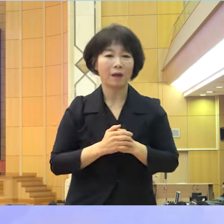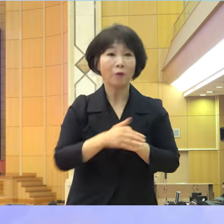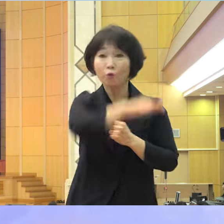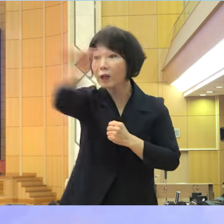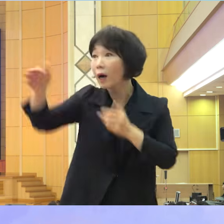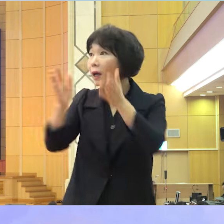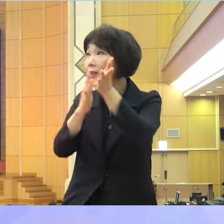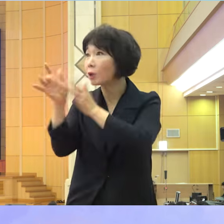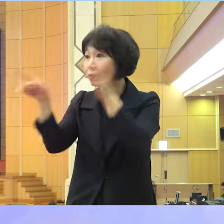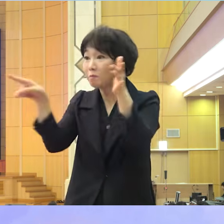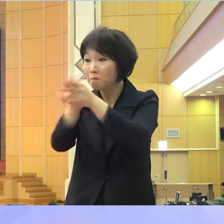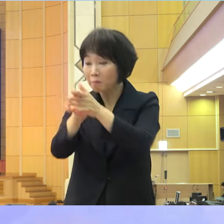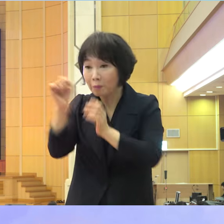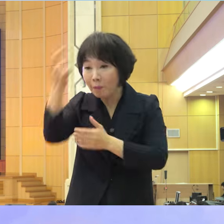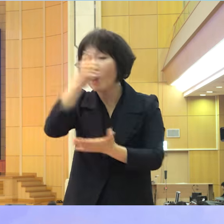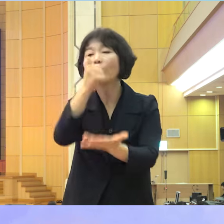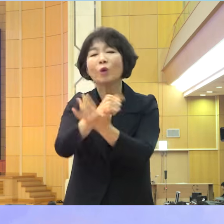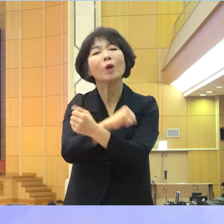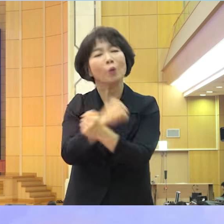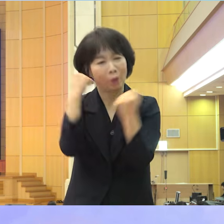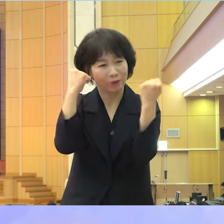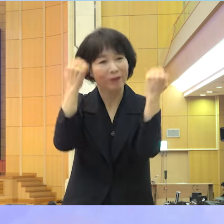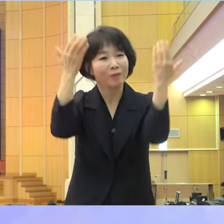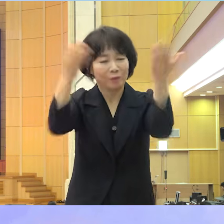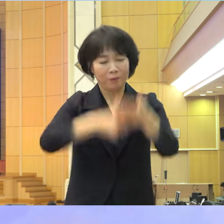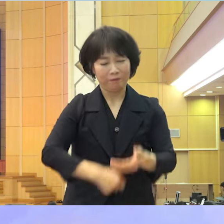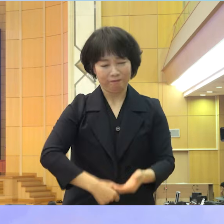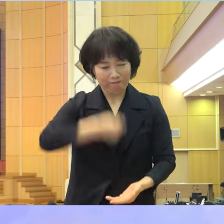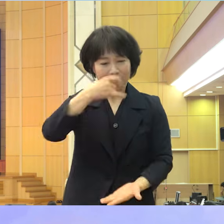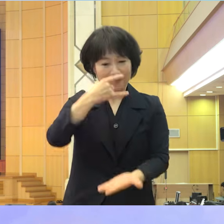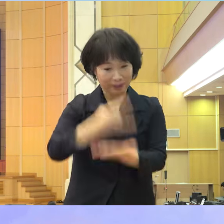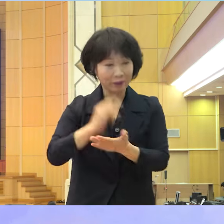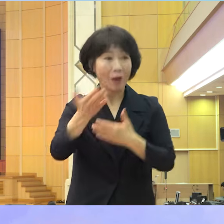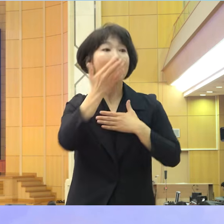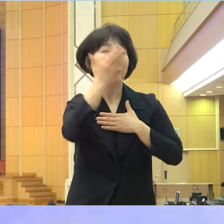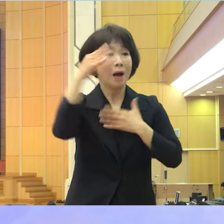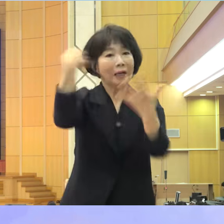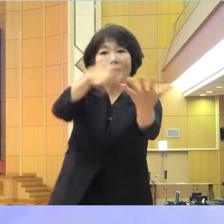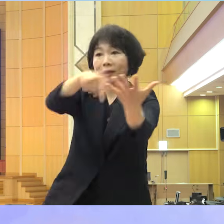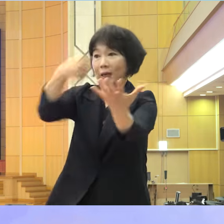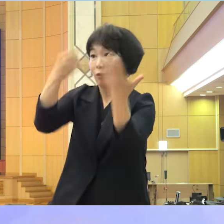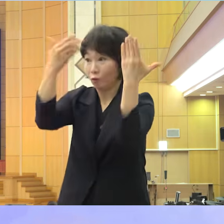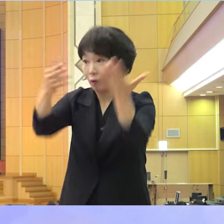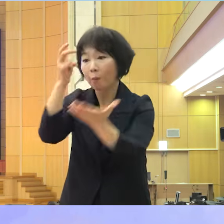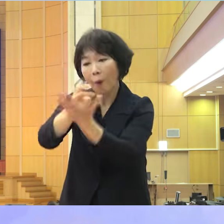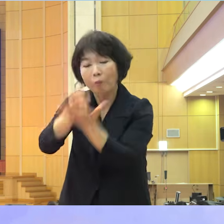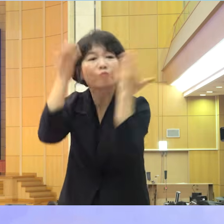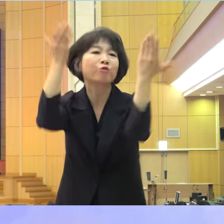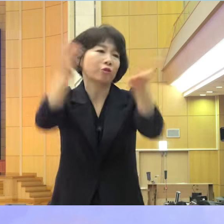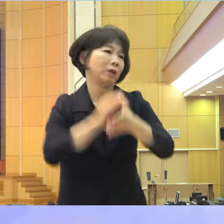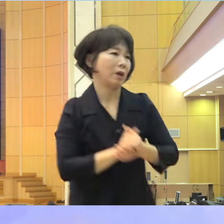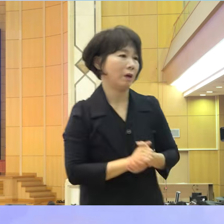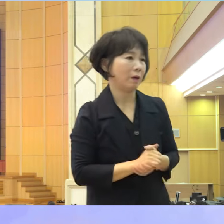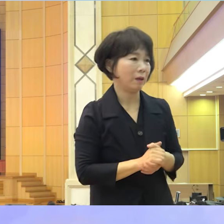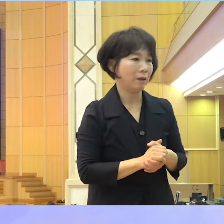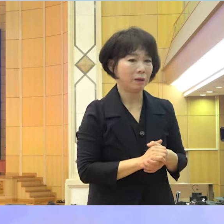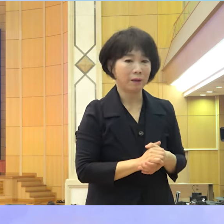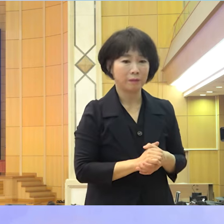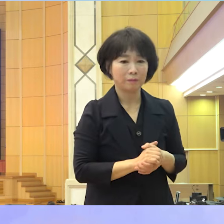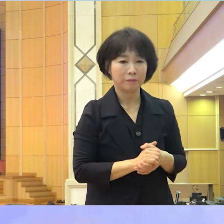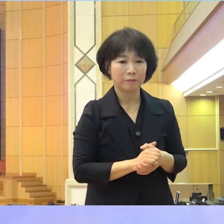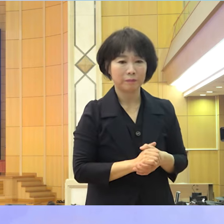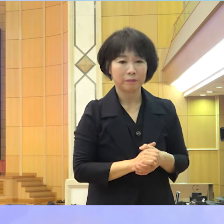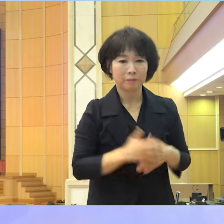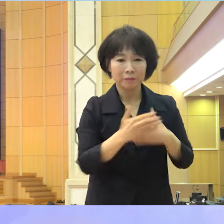예수 믿음으로 우린 죄 사함 받고 의인이 된다라는 걸 가르쳐주기 위해서 율법을 주신 거란 말이에요.